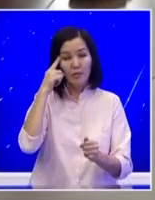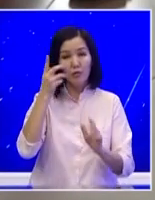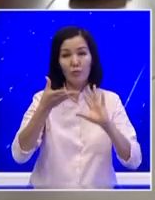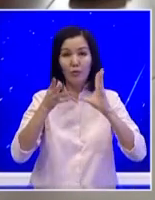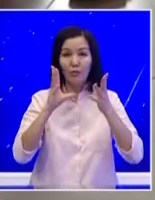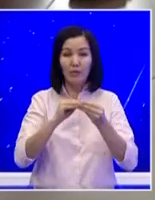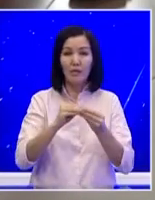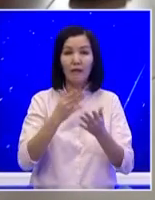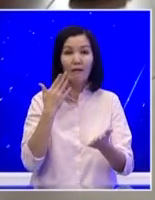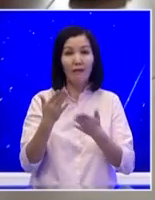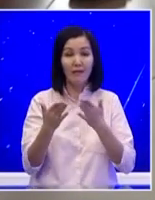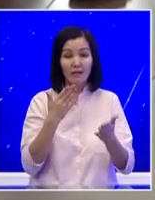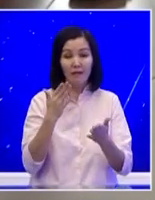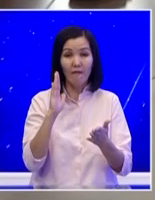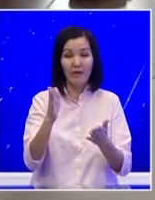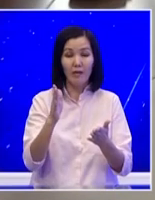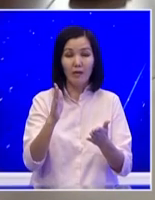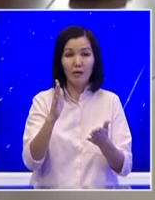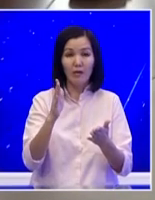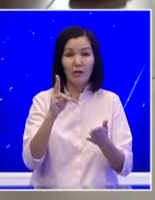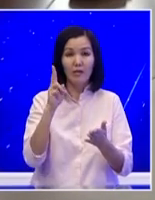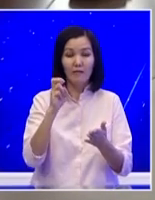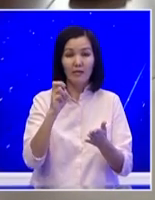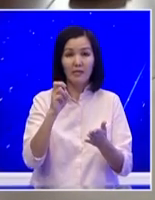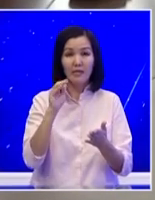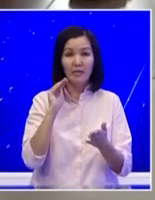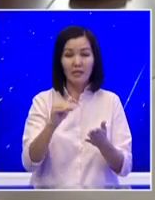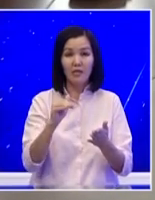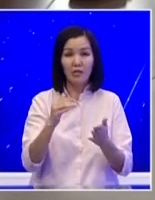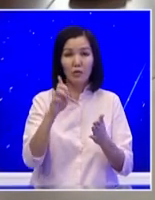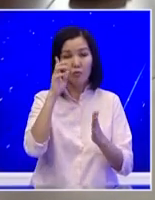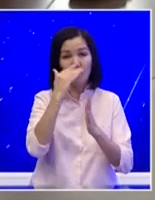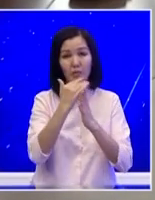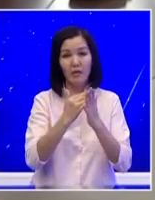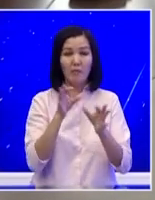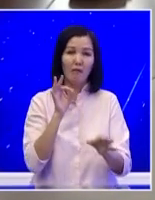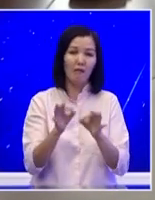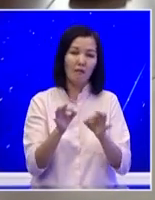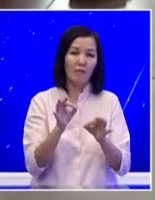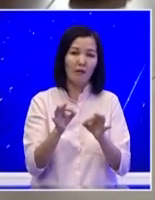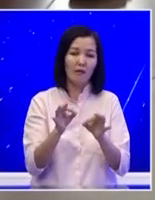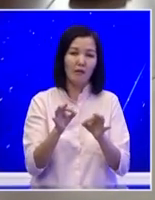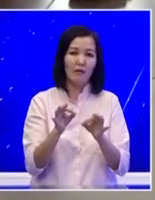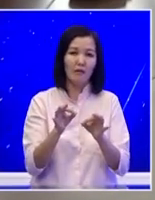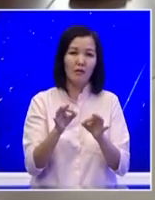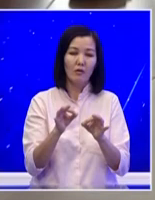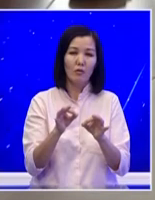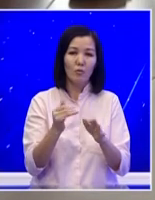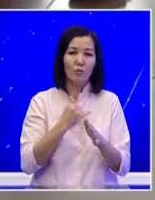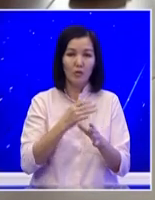вот. Если вы будете делать ежегодно 200 тысяч по госпрограмме, это будет нормально. Мы любому скажем. У нас вот